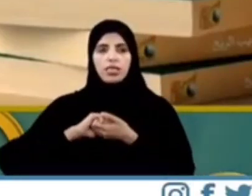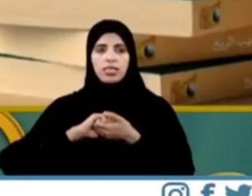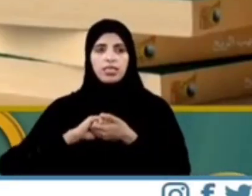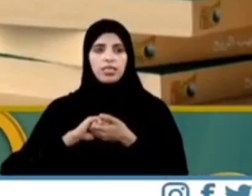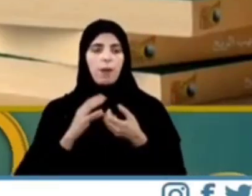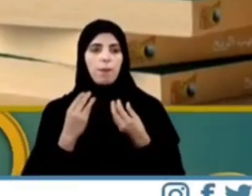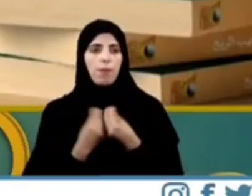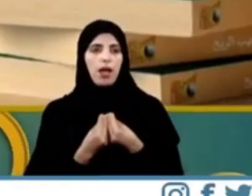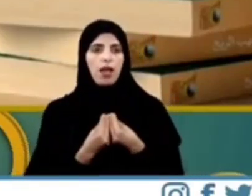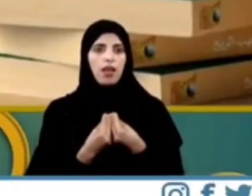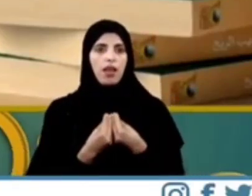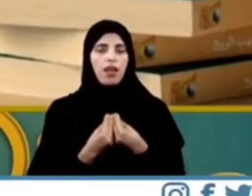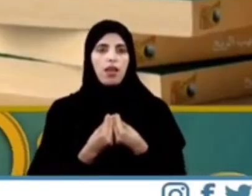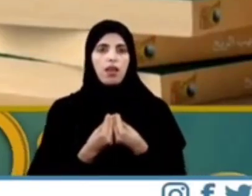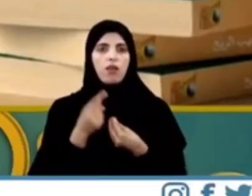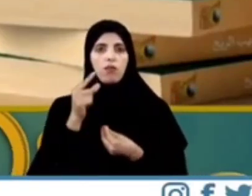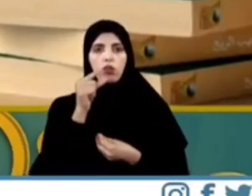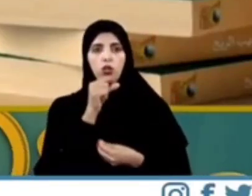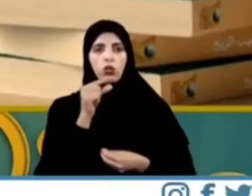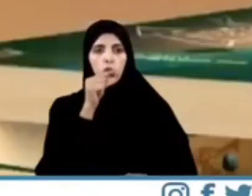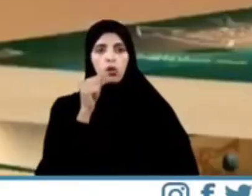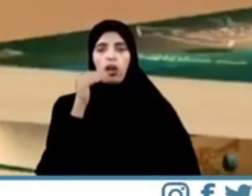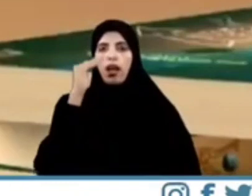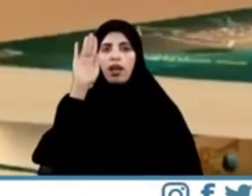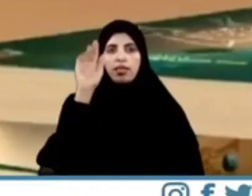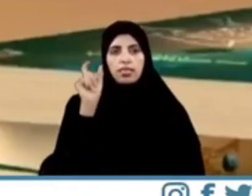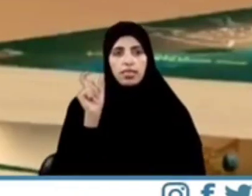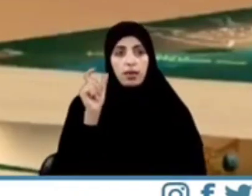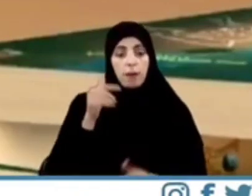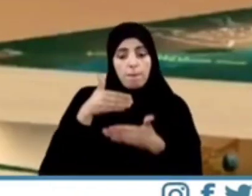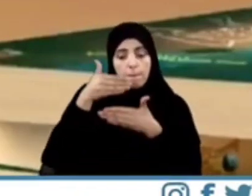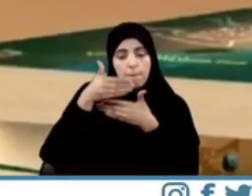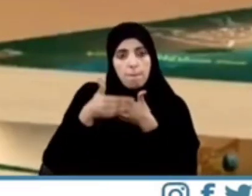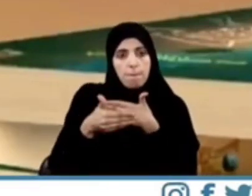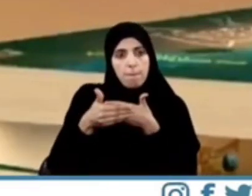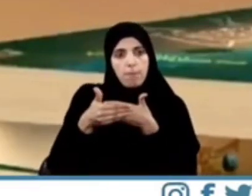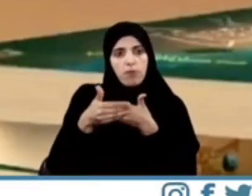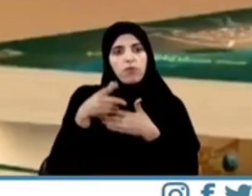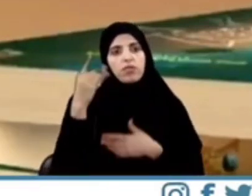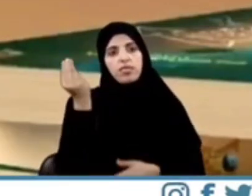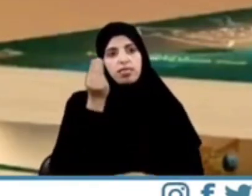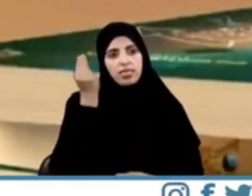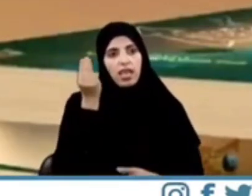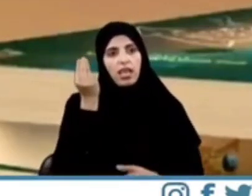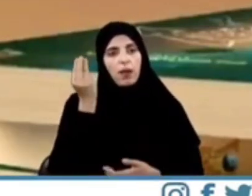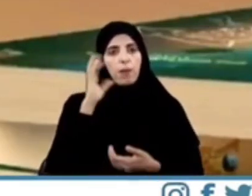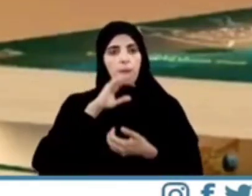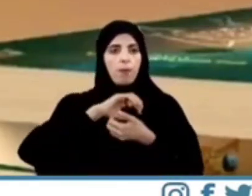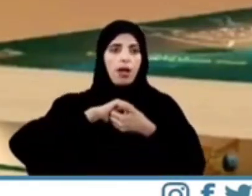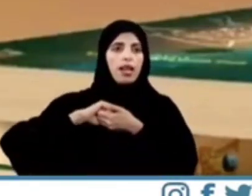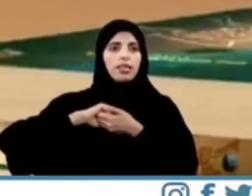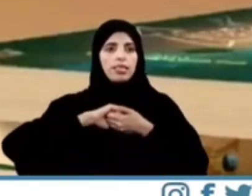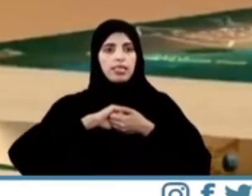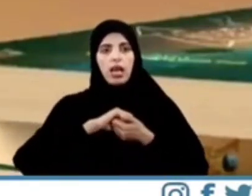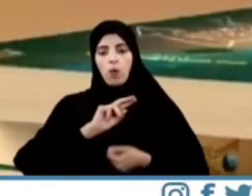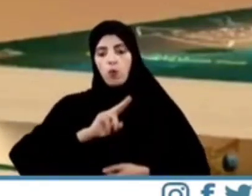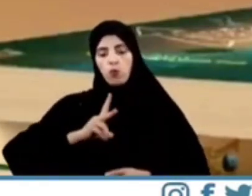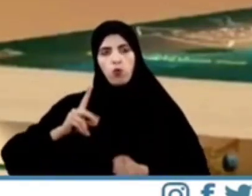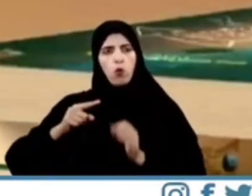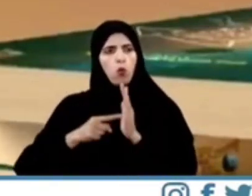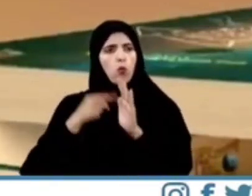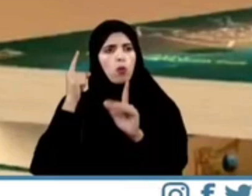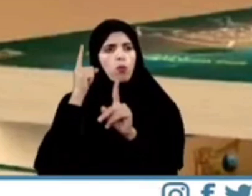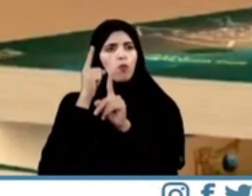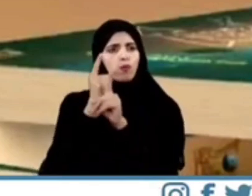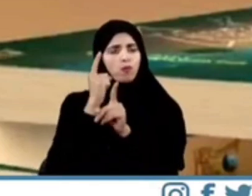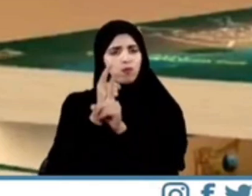المقربين الدكتور حسن. لكن من بعدها صارت الرحلة الثانية اللي هي مع الأصحاب. أول ما تقابلنا